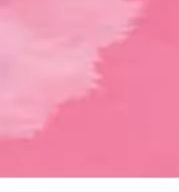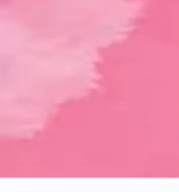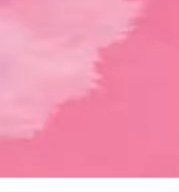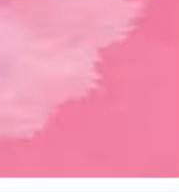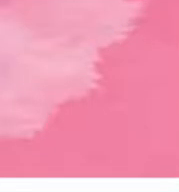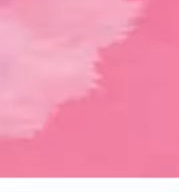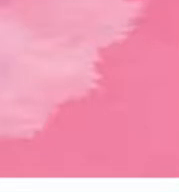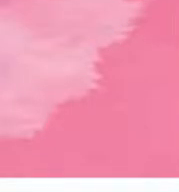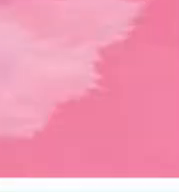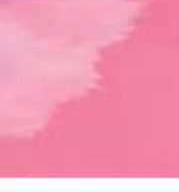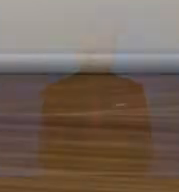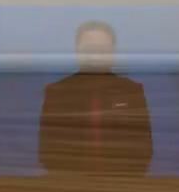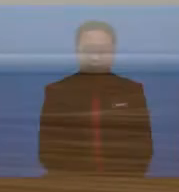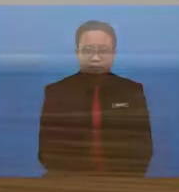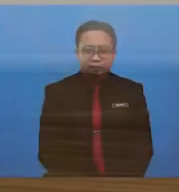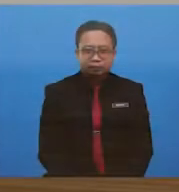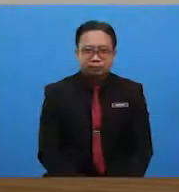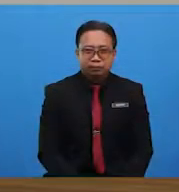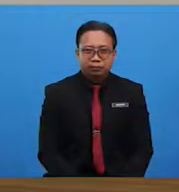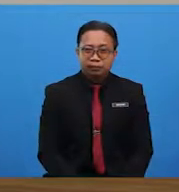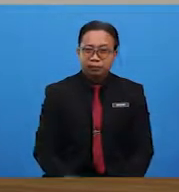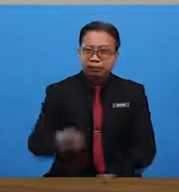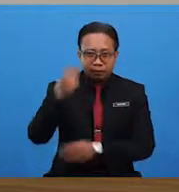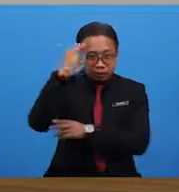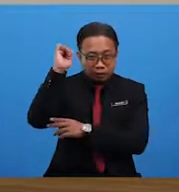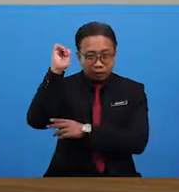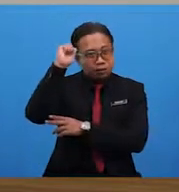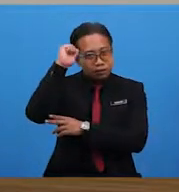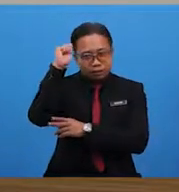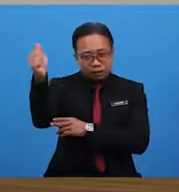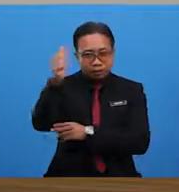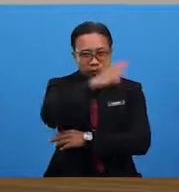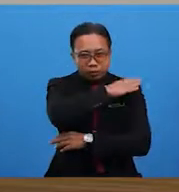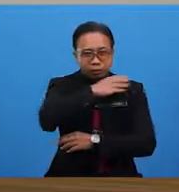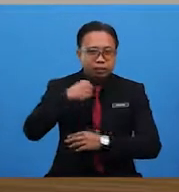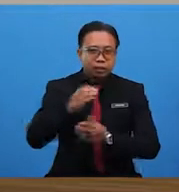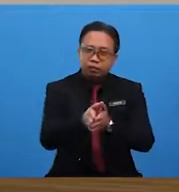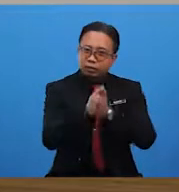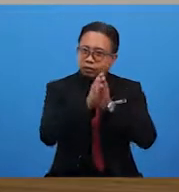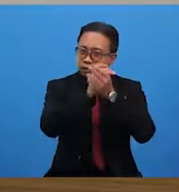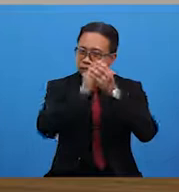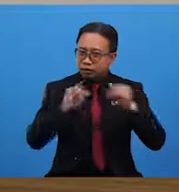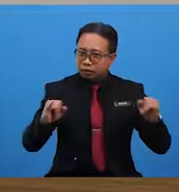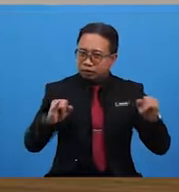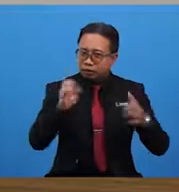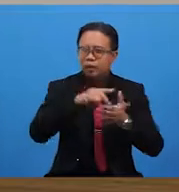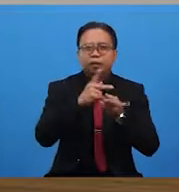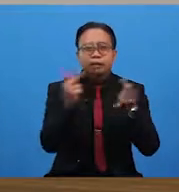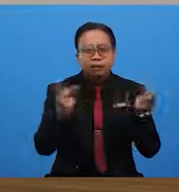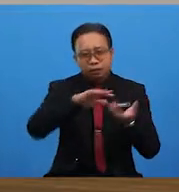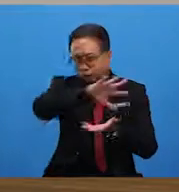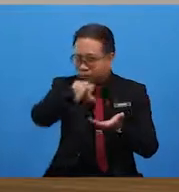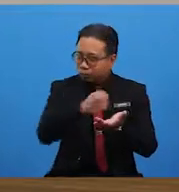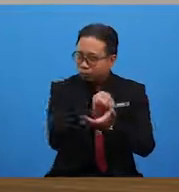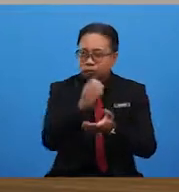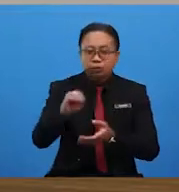Hai sesungguhnya hehehe Assalamualaikum dan salam sejahtera Apa kabar semua pelajar dirasanya